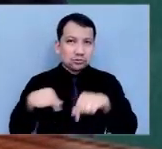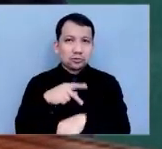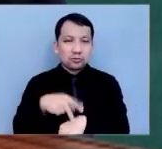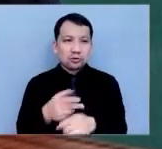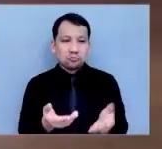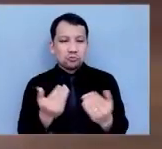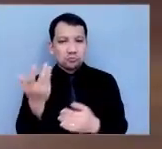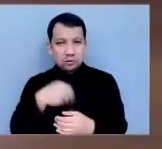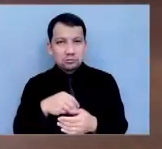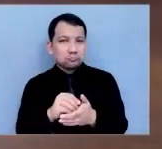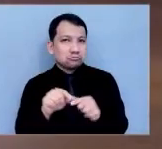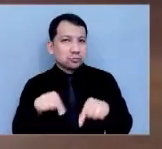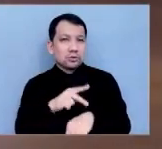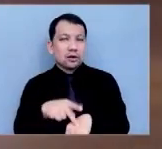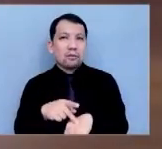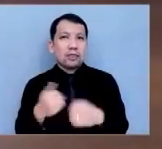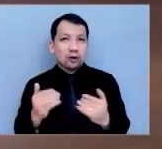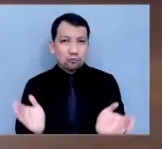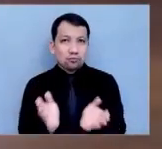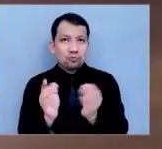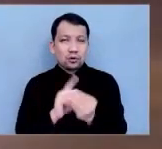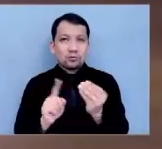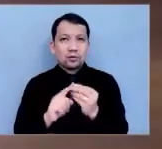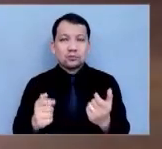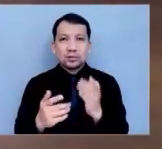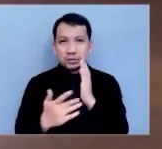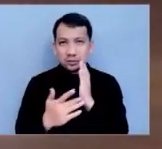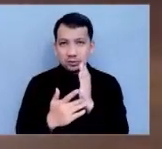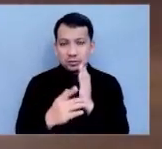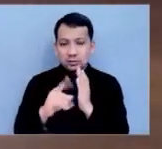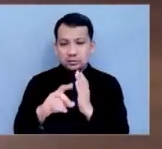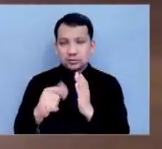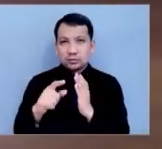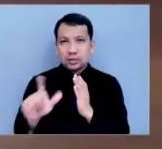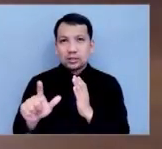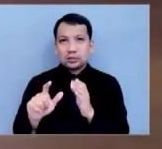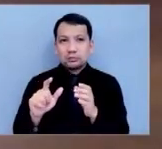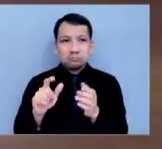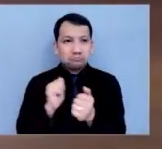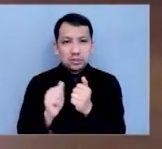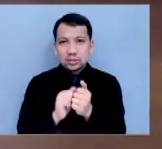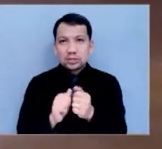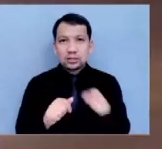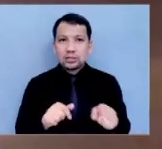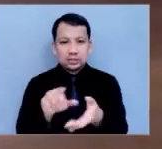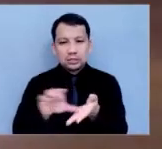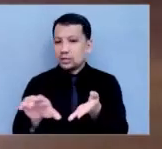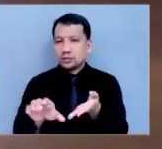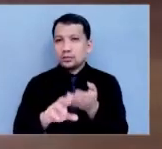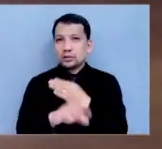attractive stage. Isinusulong din ngayong gawing digital ang tax refund scheme. Ibig sabihin, hindi cash ang refund,